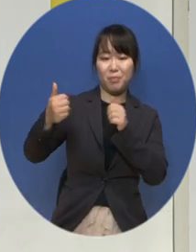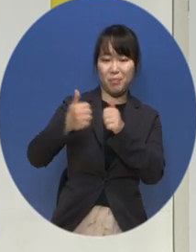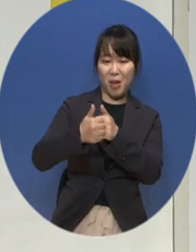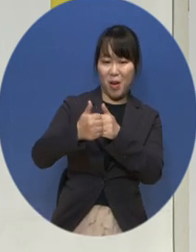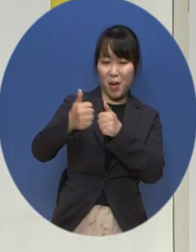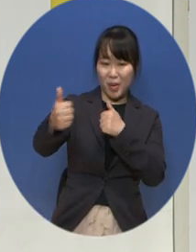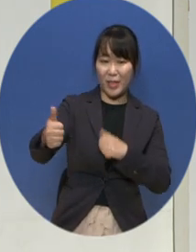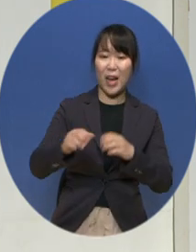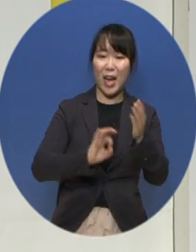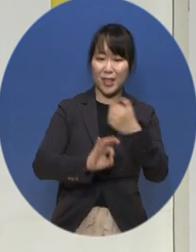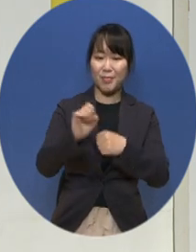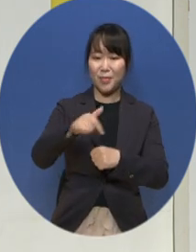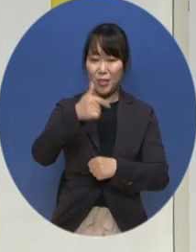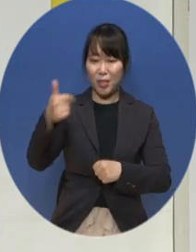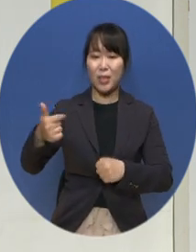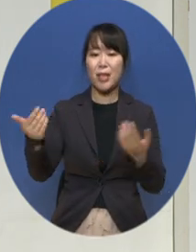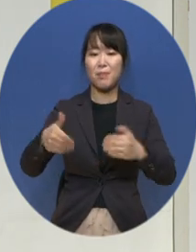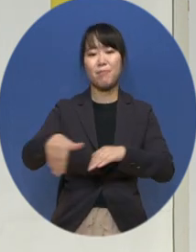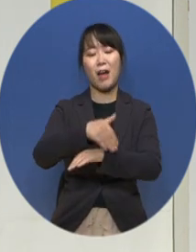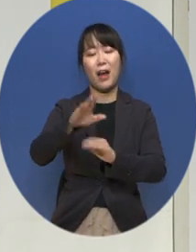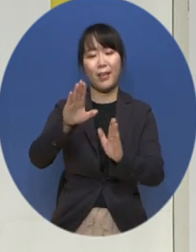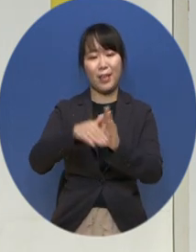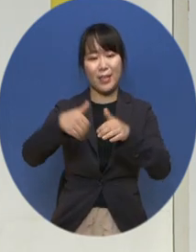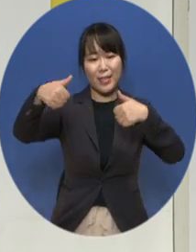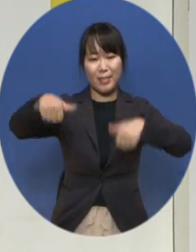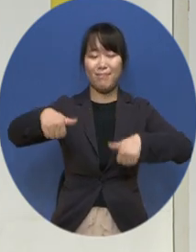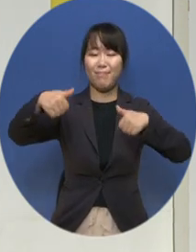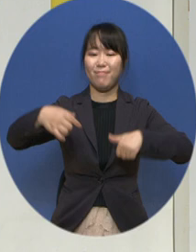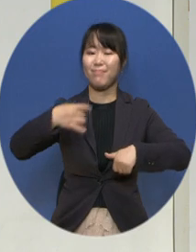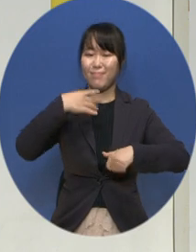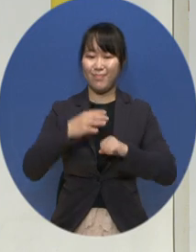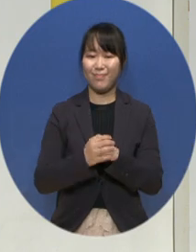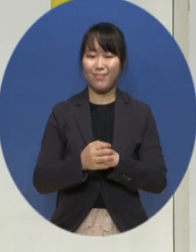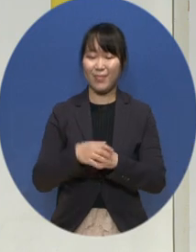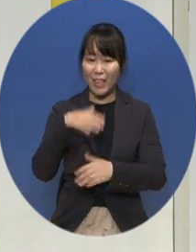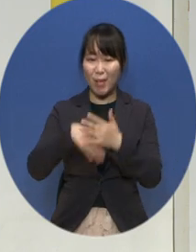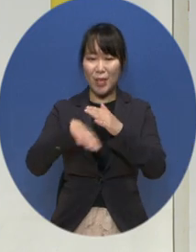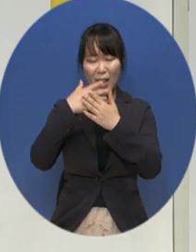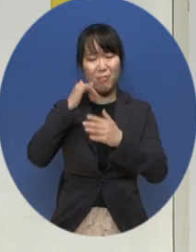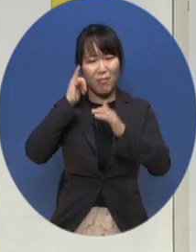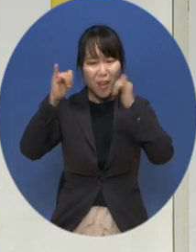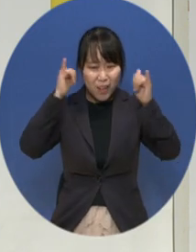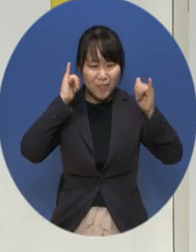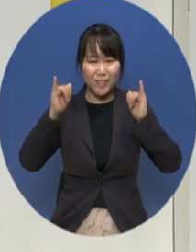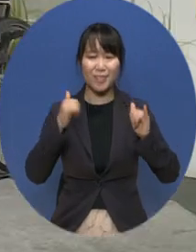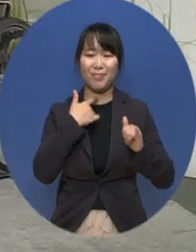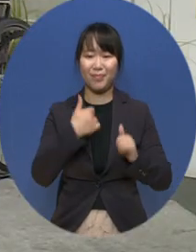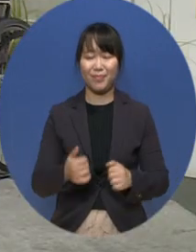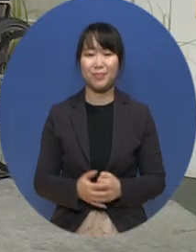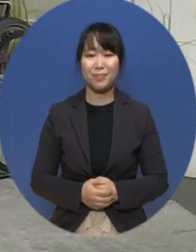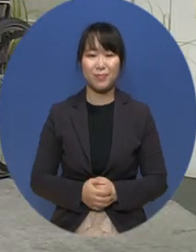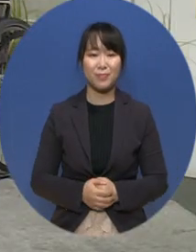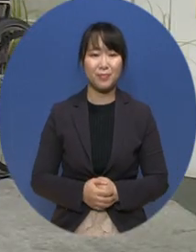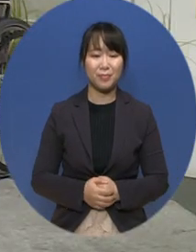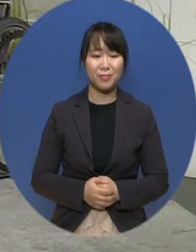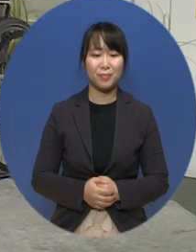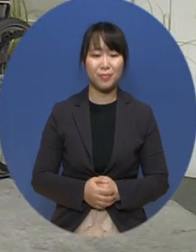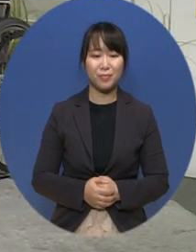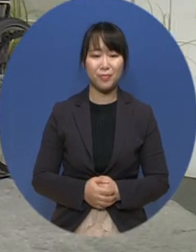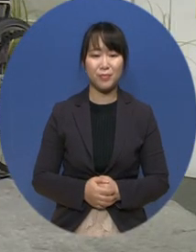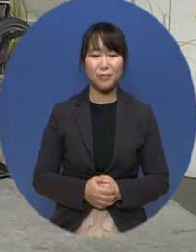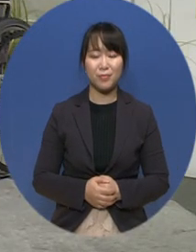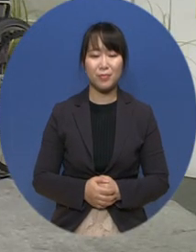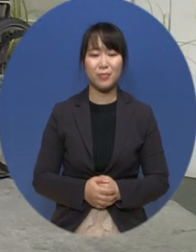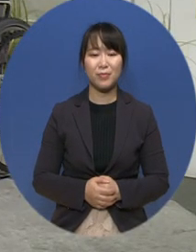멀리서 아침 저녁 준비는 시민 전문 하고 나머지는 전 한번 예 습니다 그러셨군요 아는분들 하고